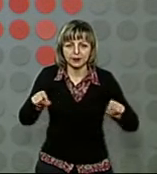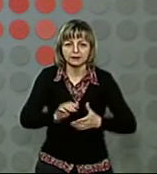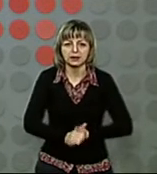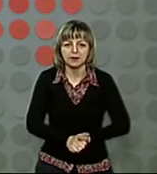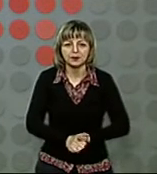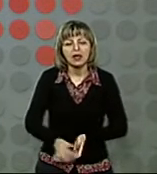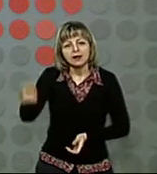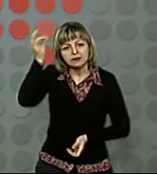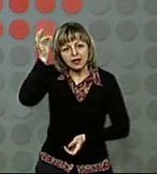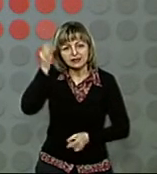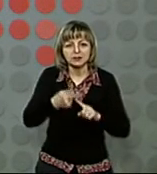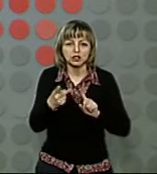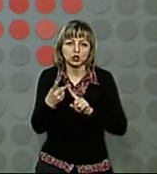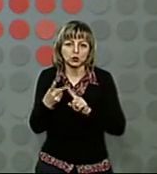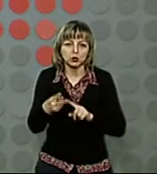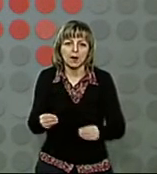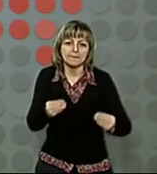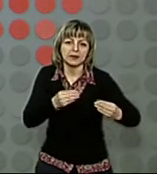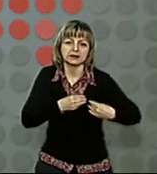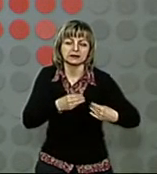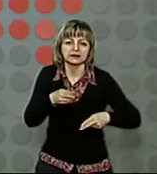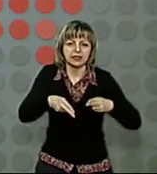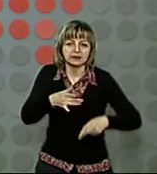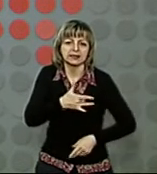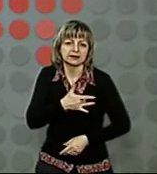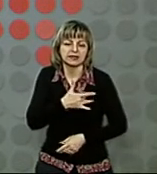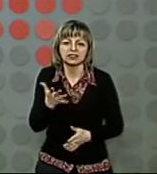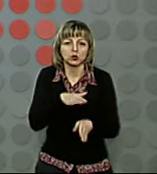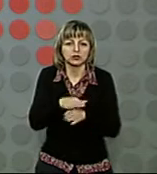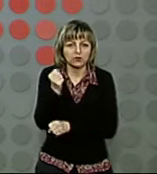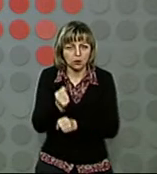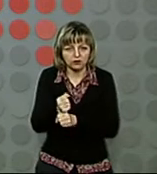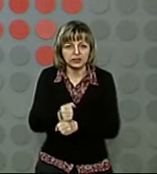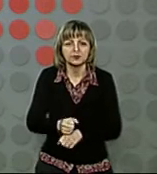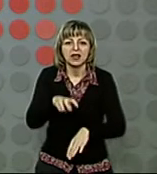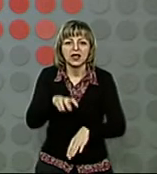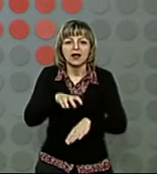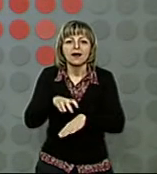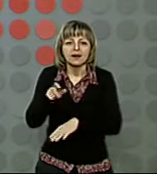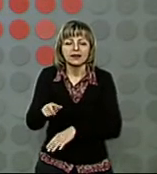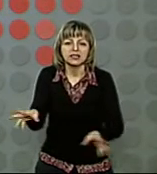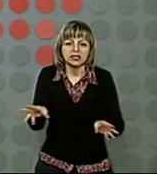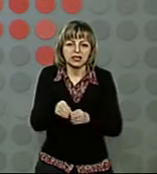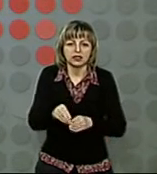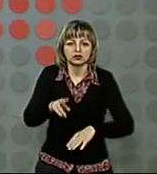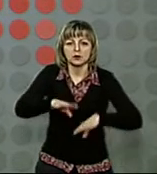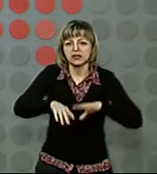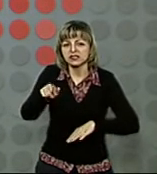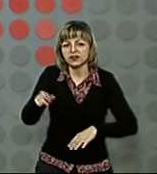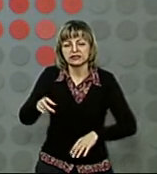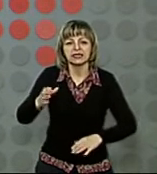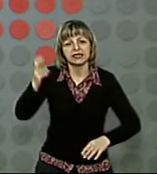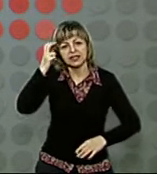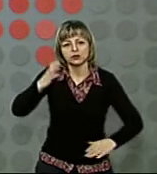Самчук. Нагадаємо, це друга пересадка серця, яку здійснили у Ковалі. Лікарі районної лікарні спільно із фахівцями столичного